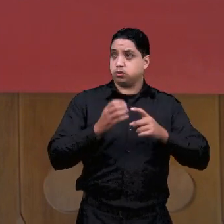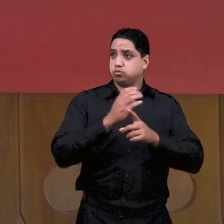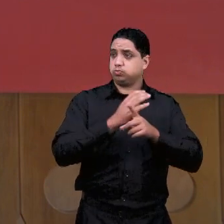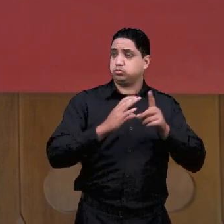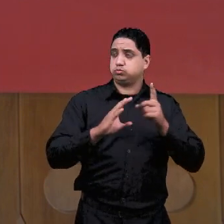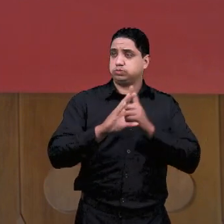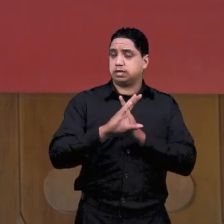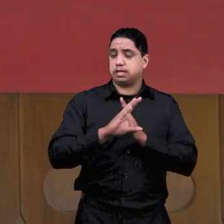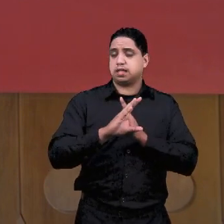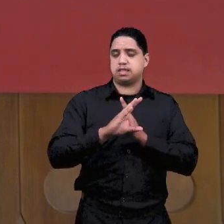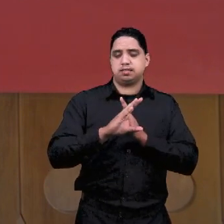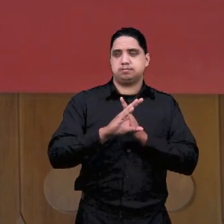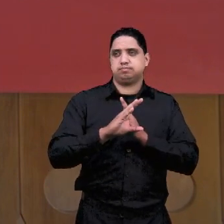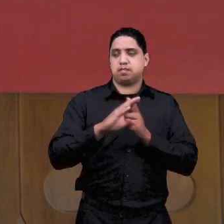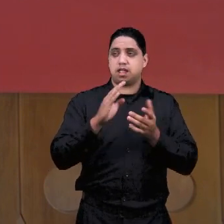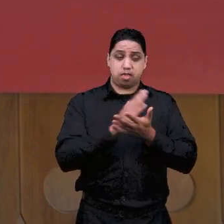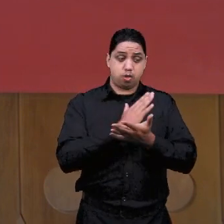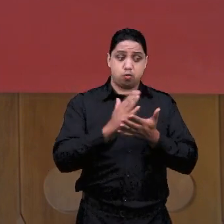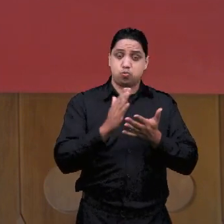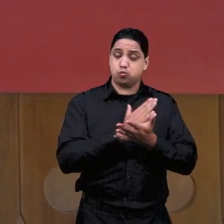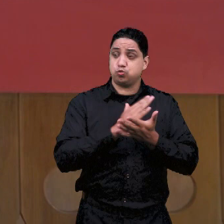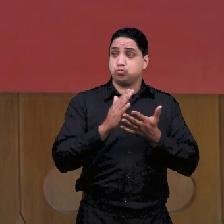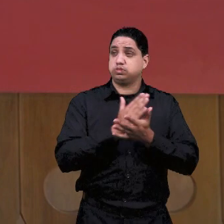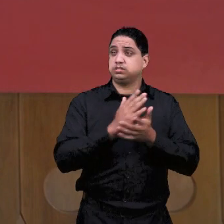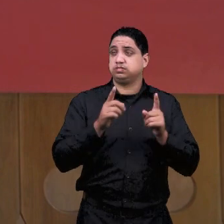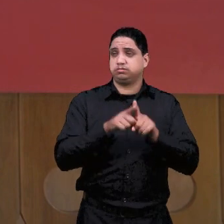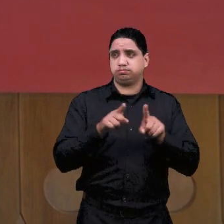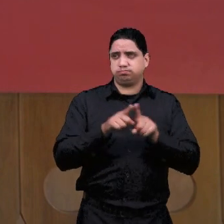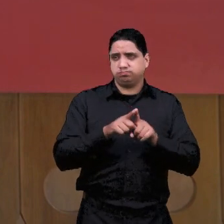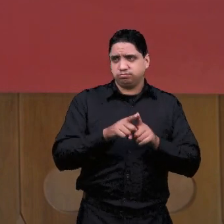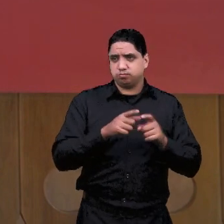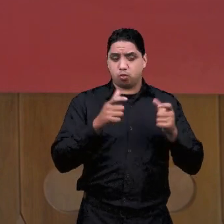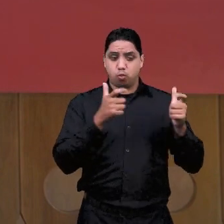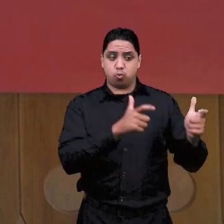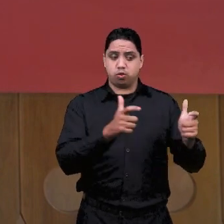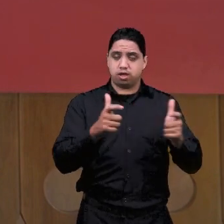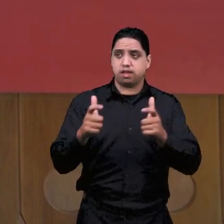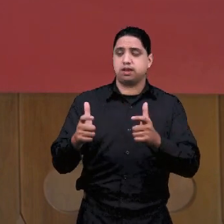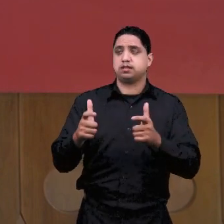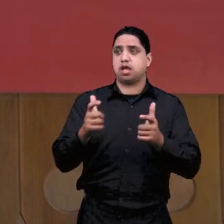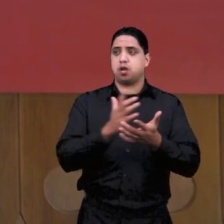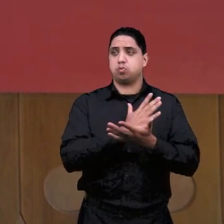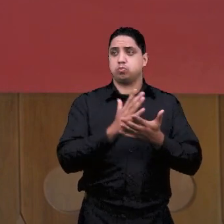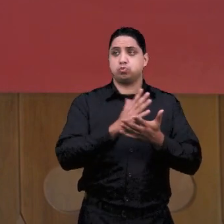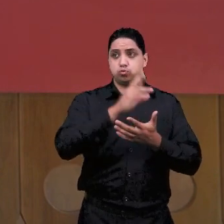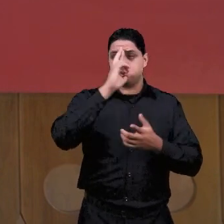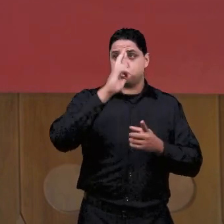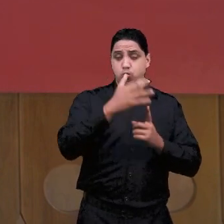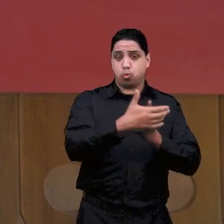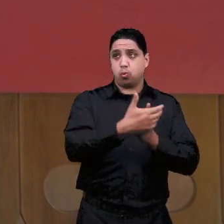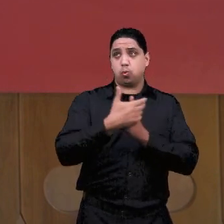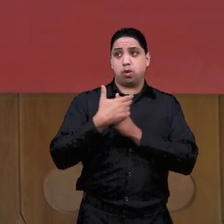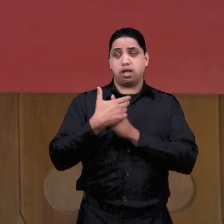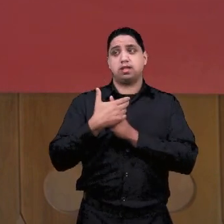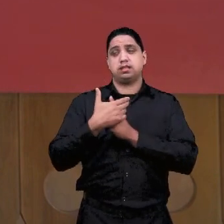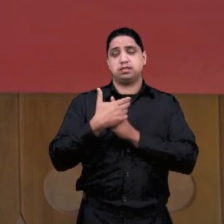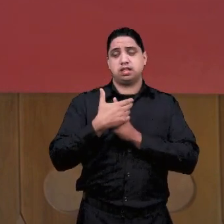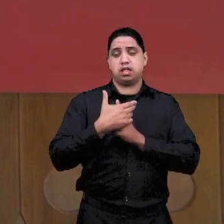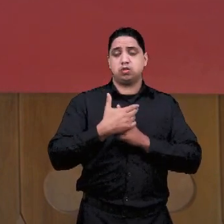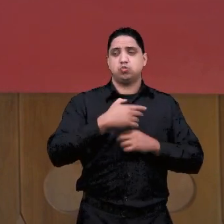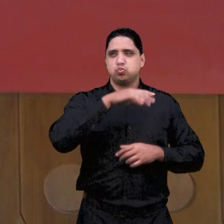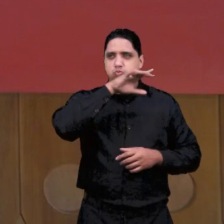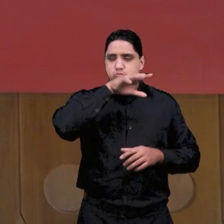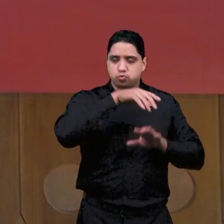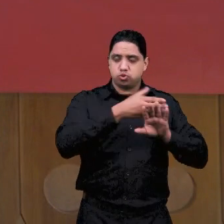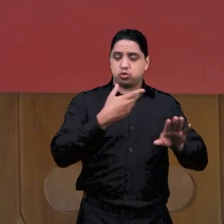sont quelques-unes même dans des environnements que tu puisses les garder de toute contamination. Nous prions à toi au nom